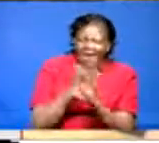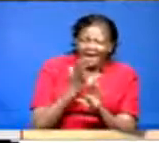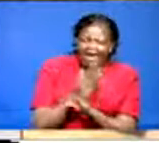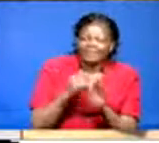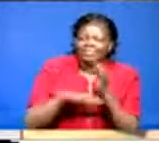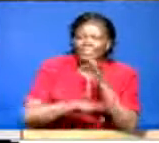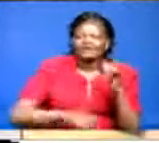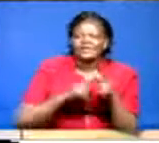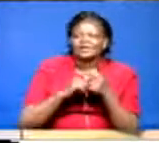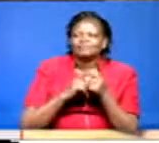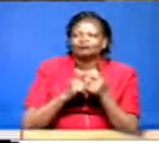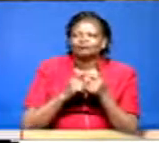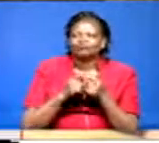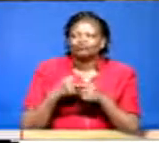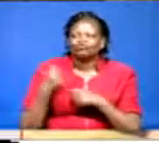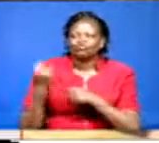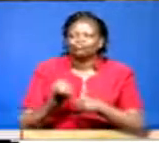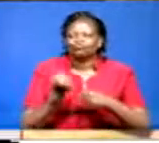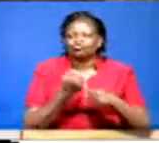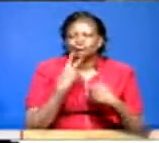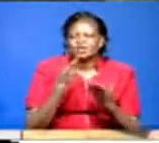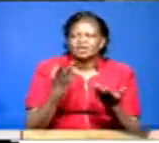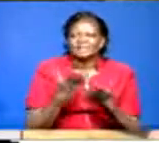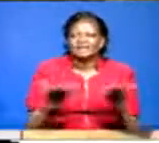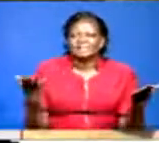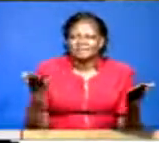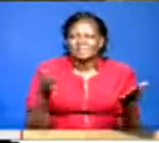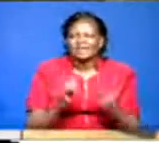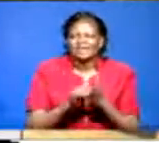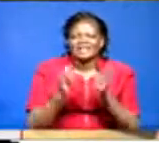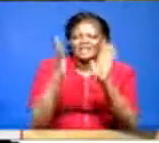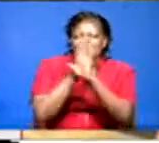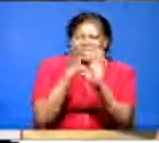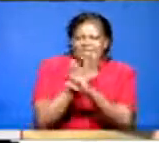tulikuwa tunafika, tulikuwa tunakuta vitu wameficha hukule,